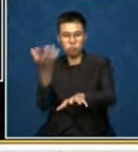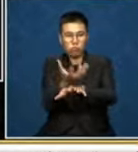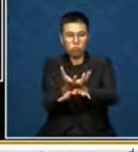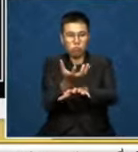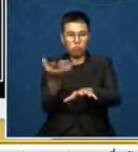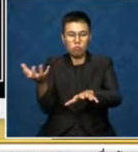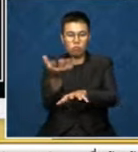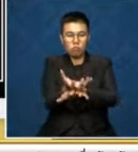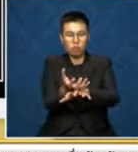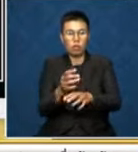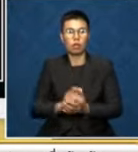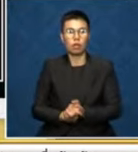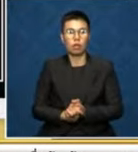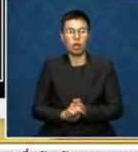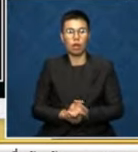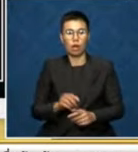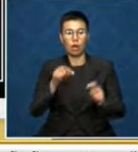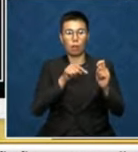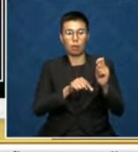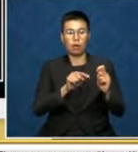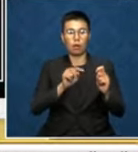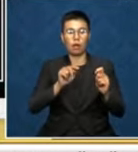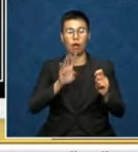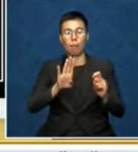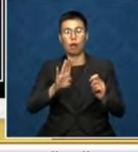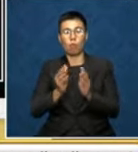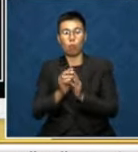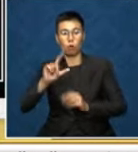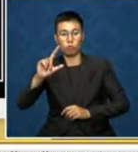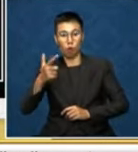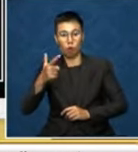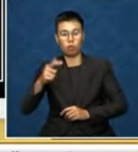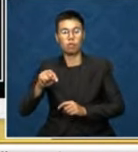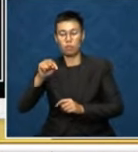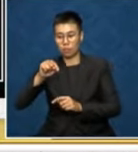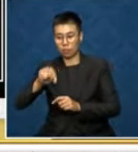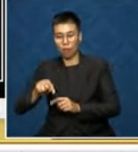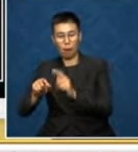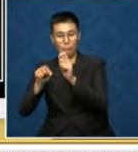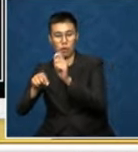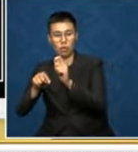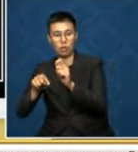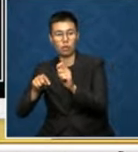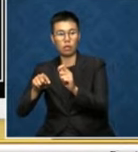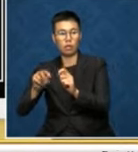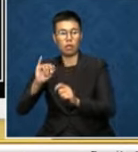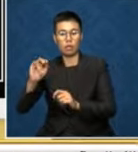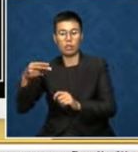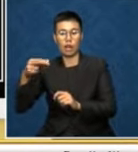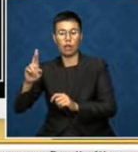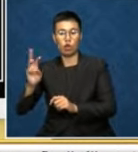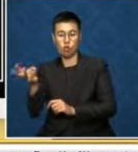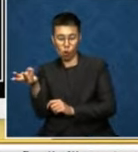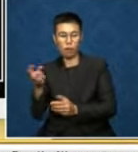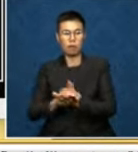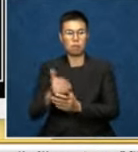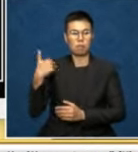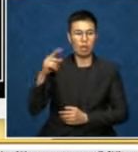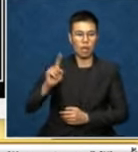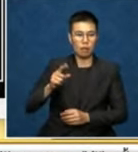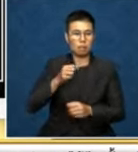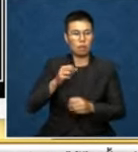าวอำเภอบางบัวทองและก็อำเภอไซน้อยนะครับที่ครอบคลุมประชากรกว่า 300,000 คนนะครับที่ขาดตกบกพร่อง